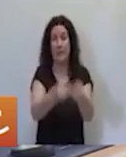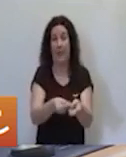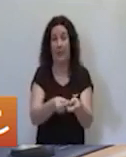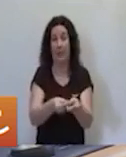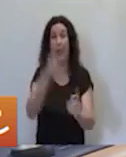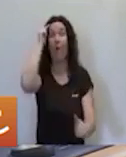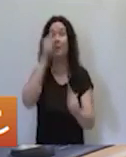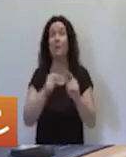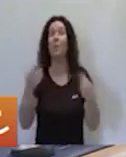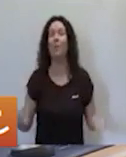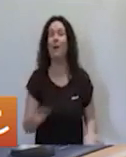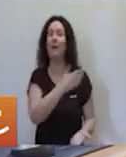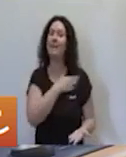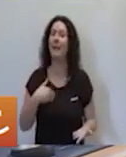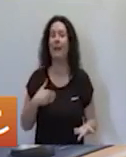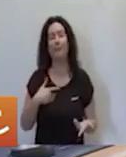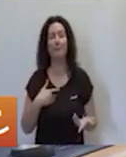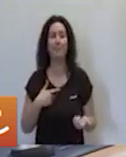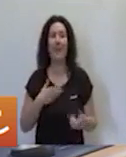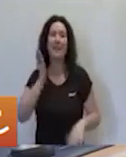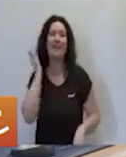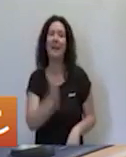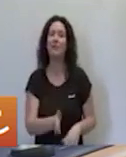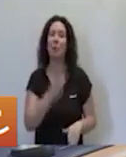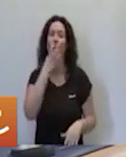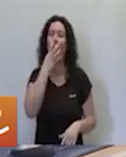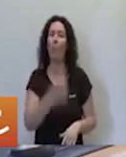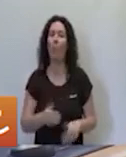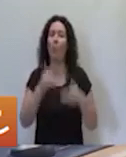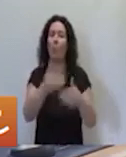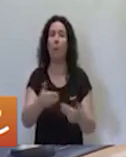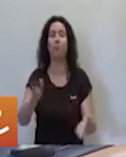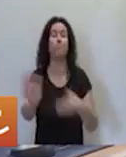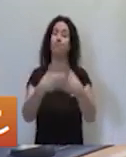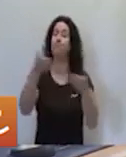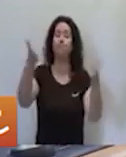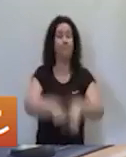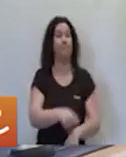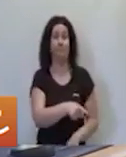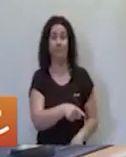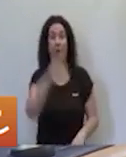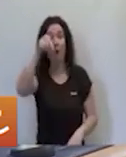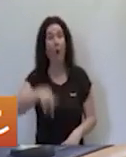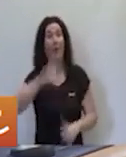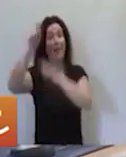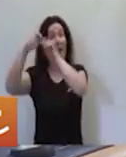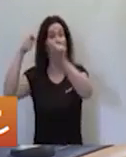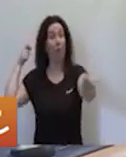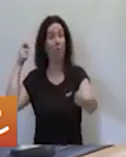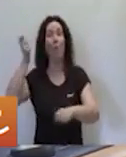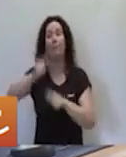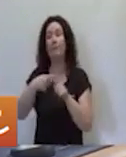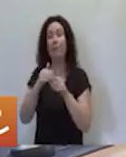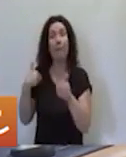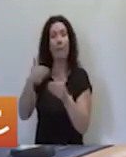prescripció d'alguns delictes. La radiografia avui del senyor Zaragoza, que no pot dimitir durant un mes i mig perquè resulta